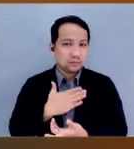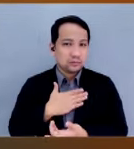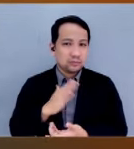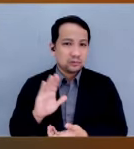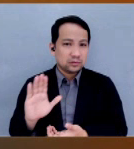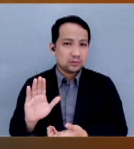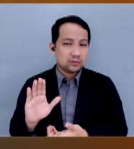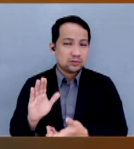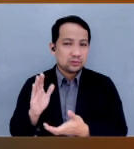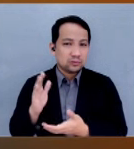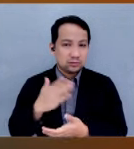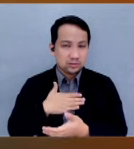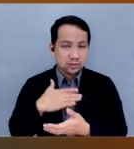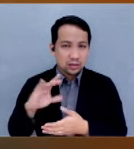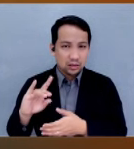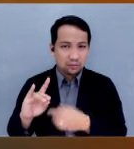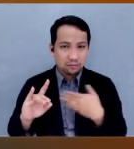baby ko,